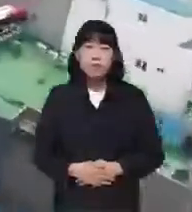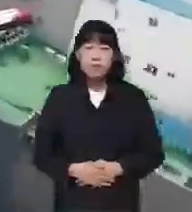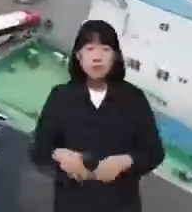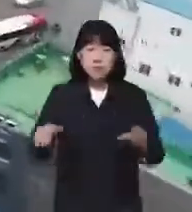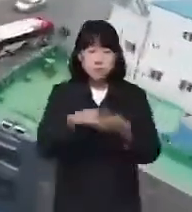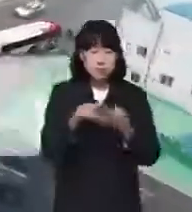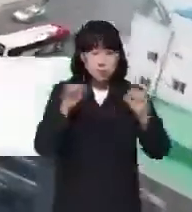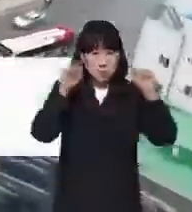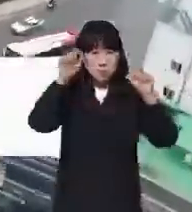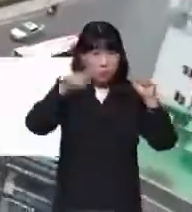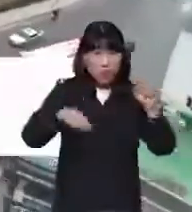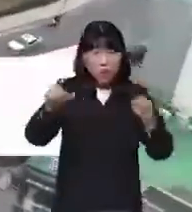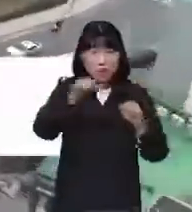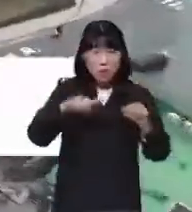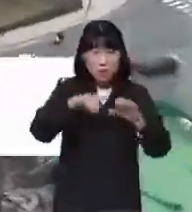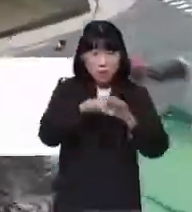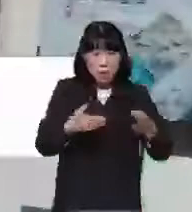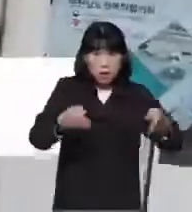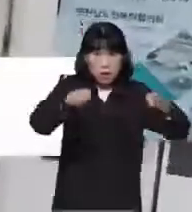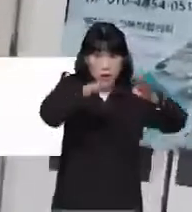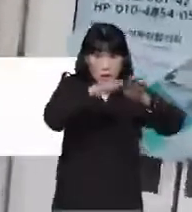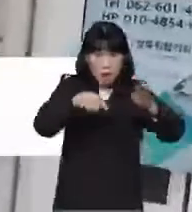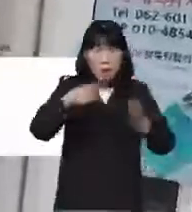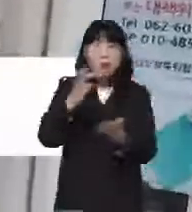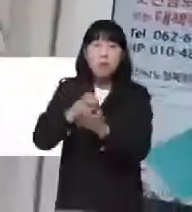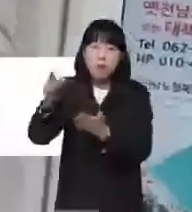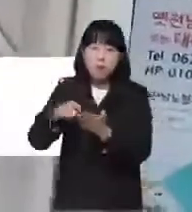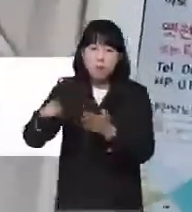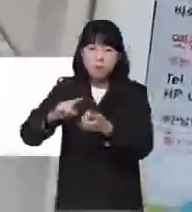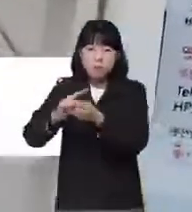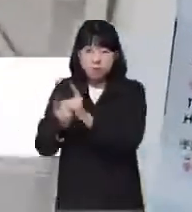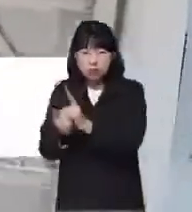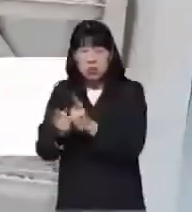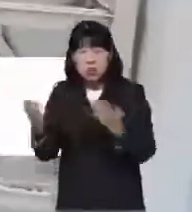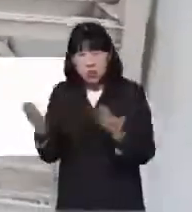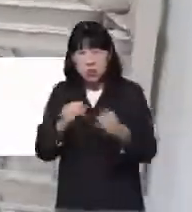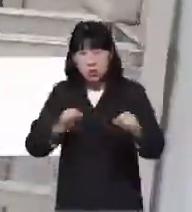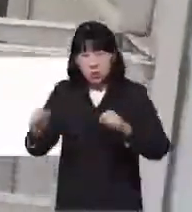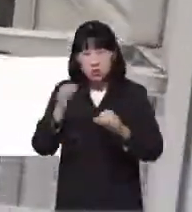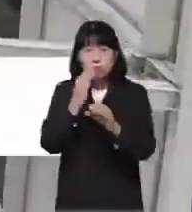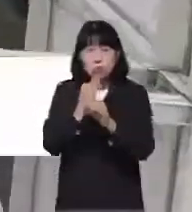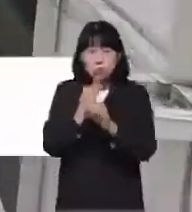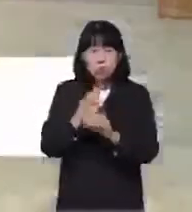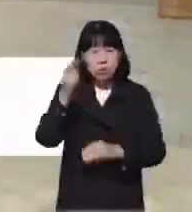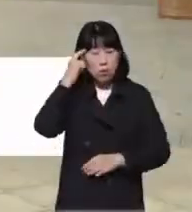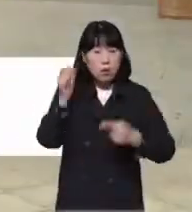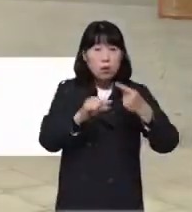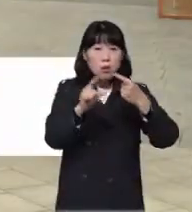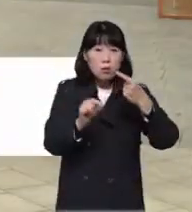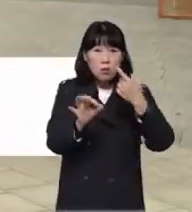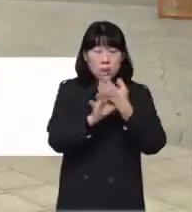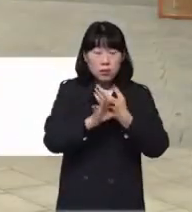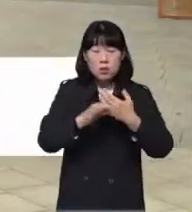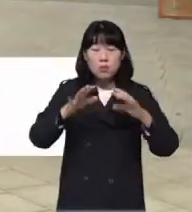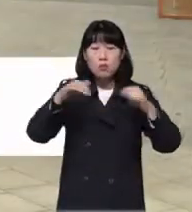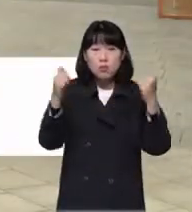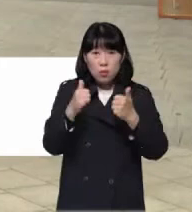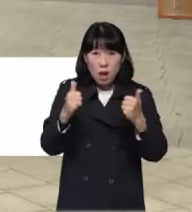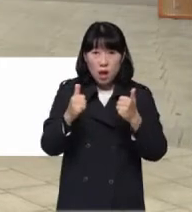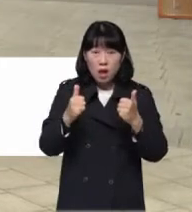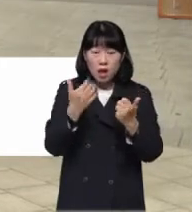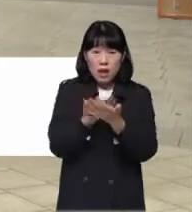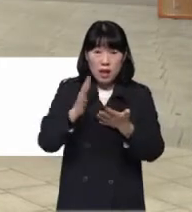문체부가 아시아 문화전당 법인화 작업에 나섰습니다 1월 임시국회에서 개정안 처리가 무수한 되면서